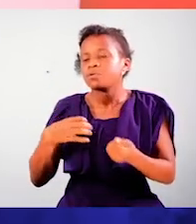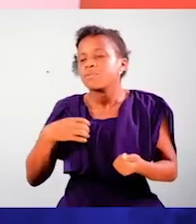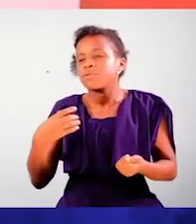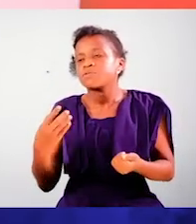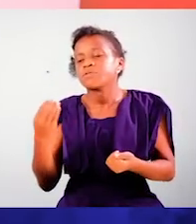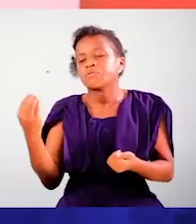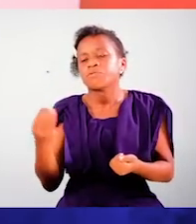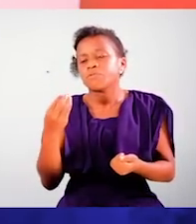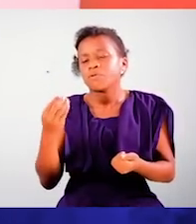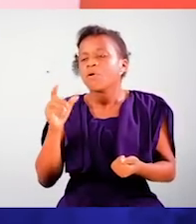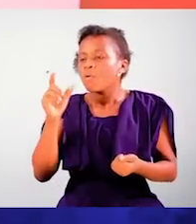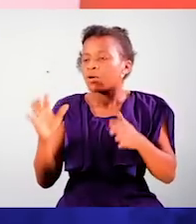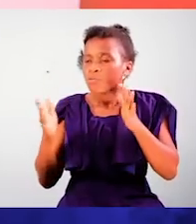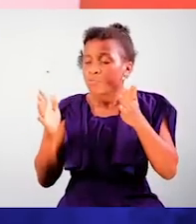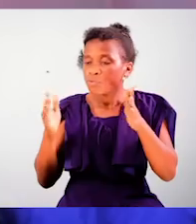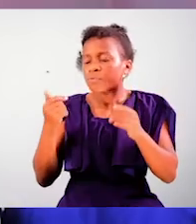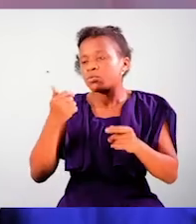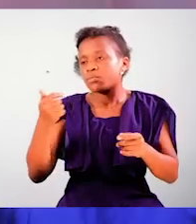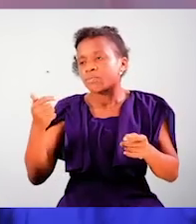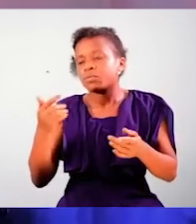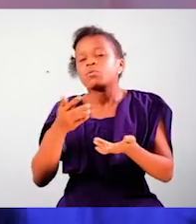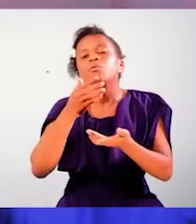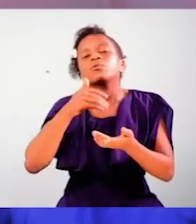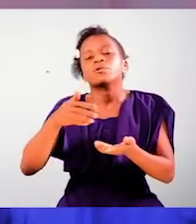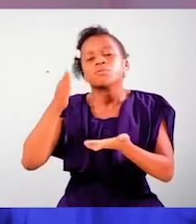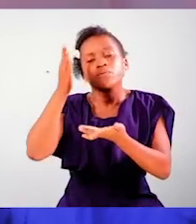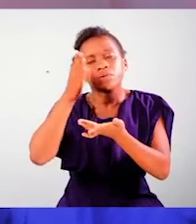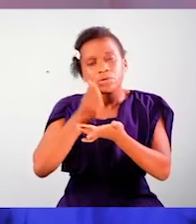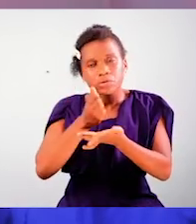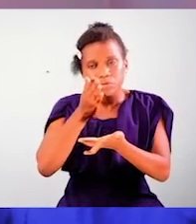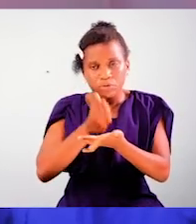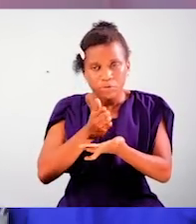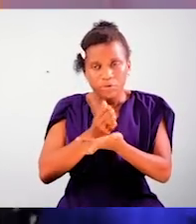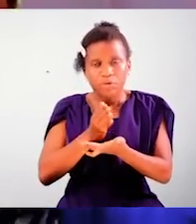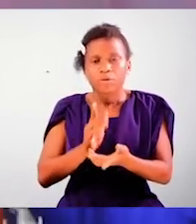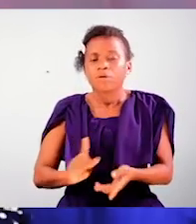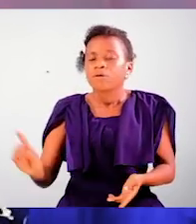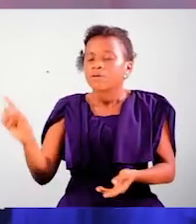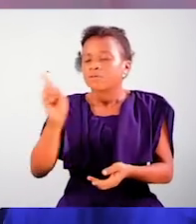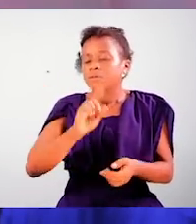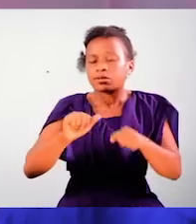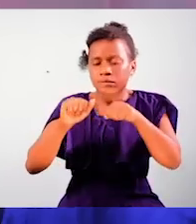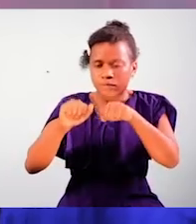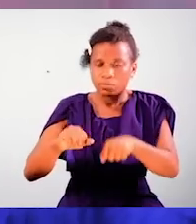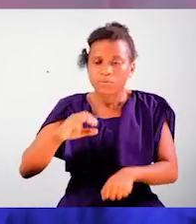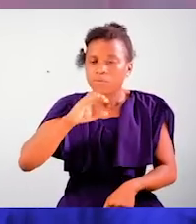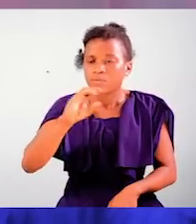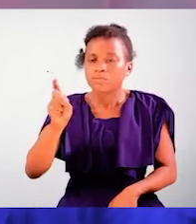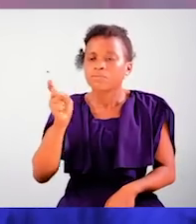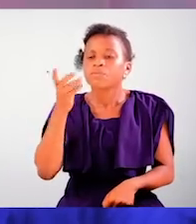Hawatakubali, watakuwa na kwenda kuhakikisha ile miradi, kwa sababu sio lazima CIG. Sisi kosa tunalofanya, CIG anakwenda wakati pesa